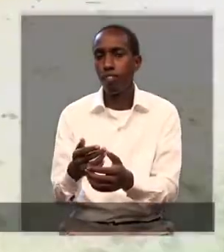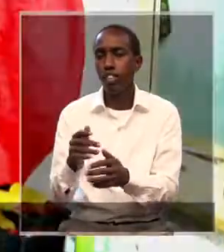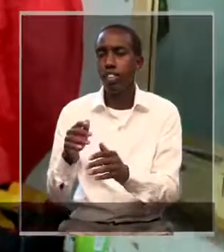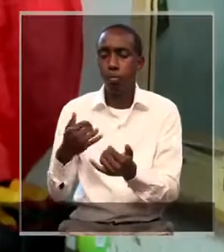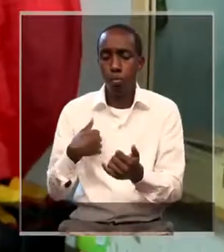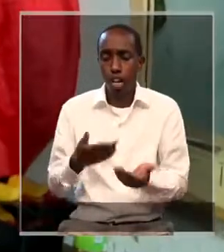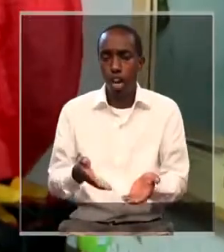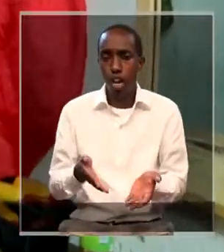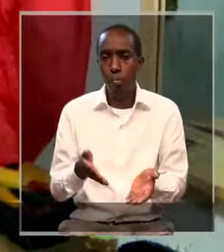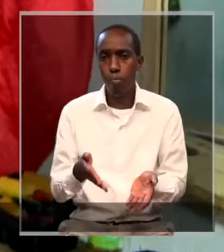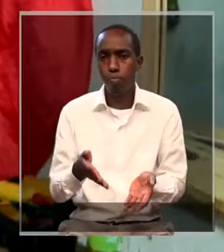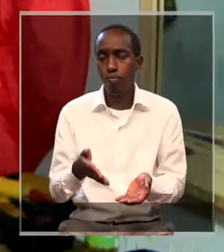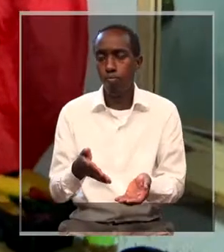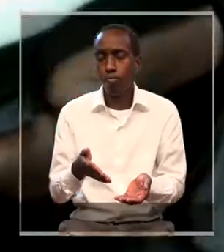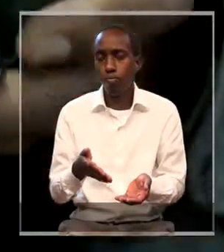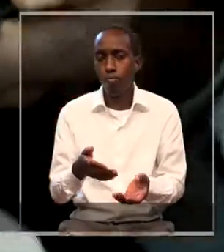ukuba ndangaha